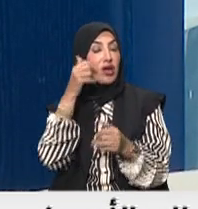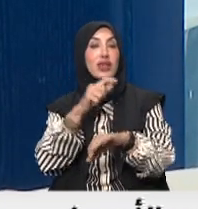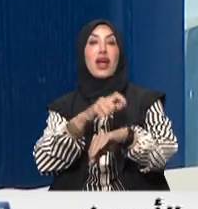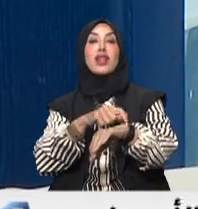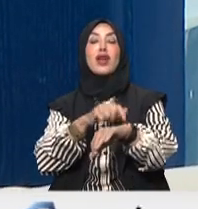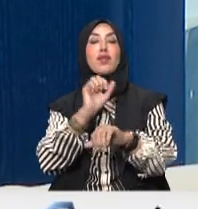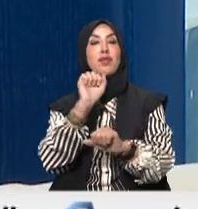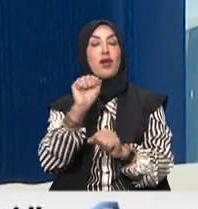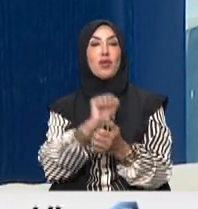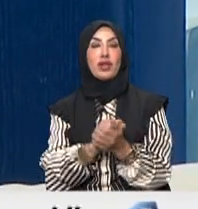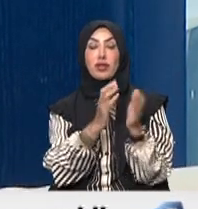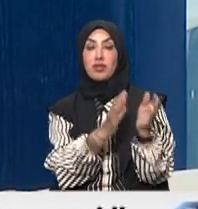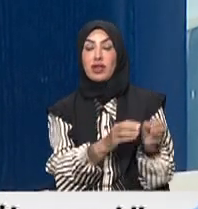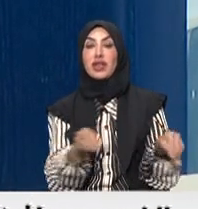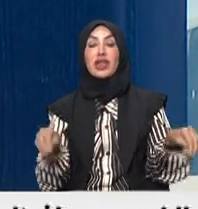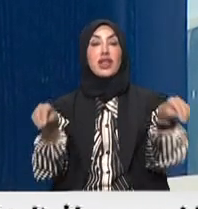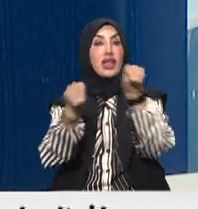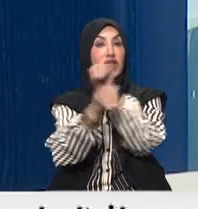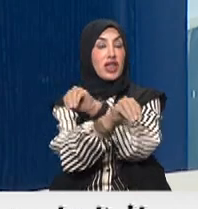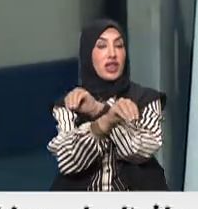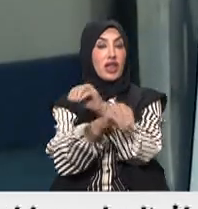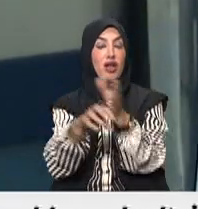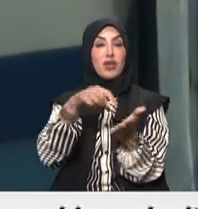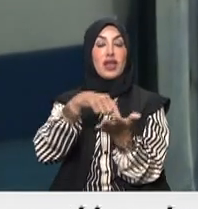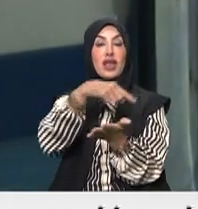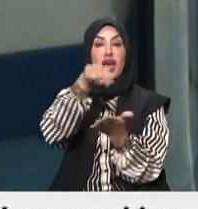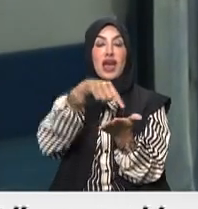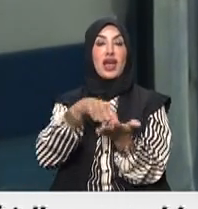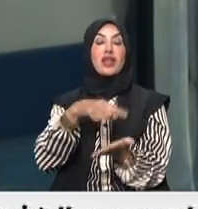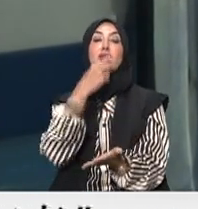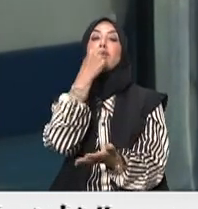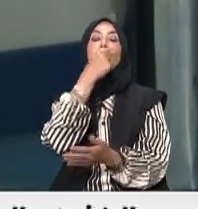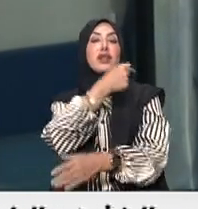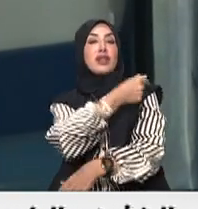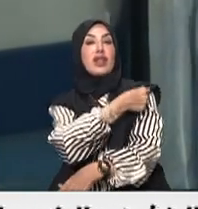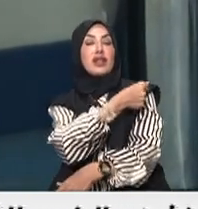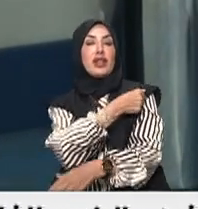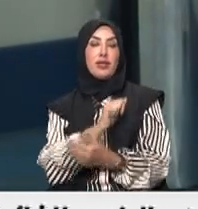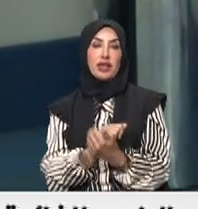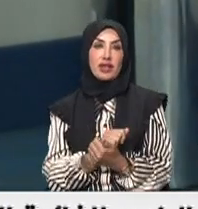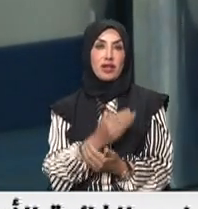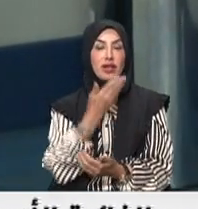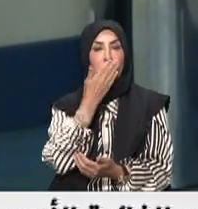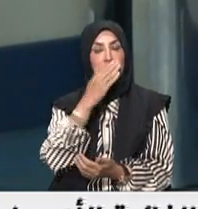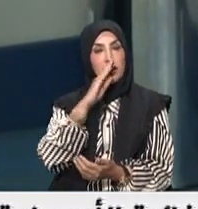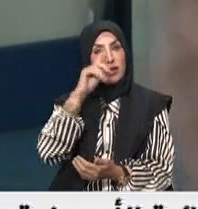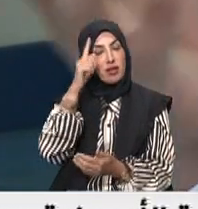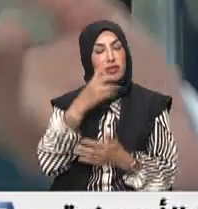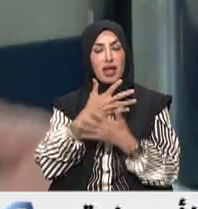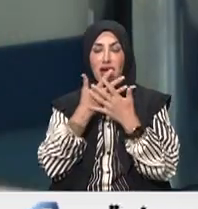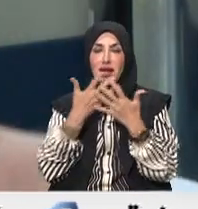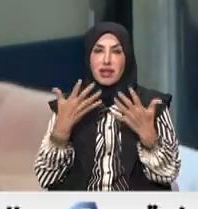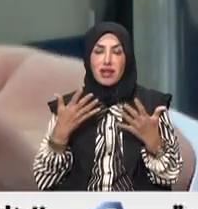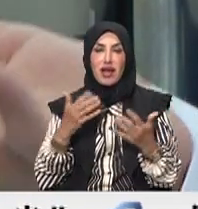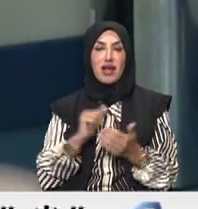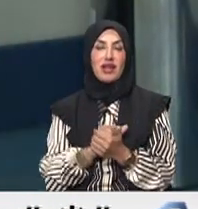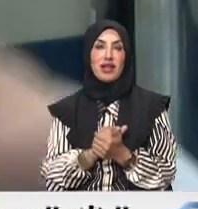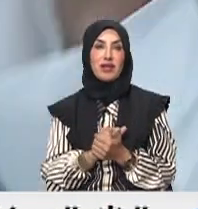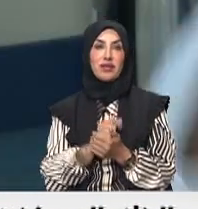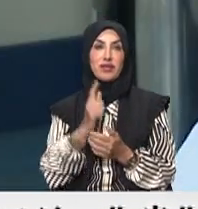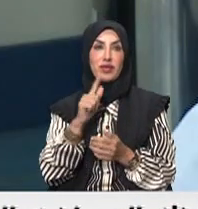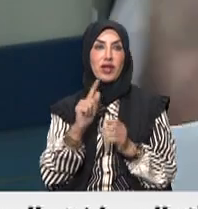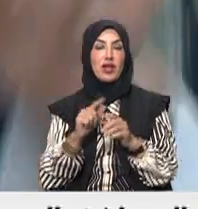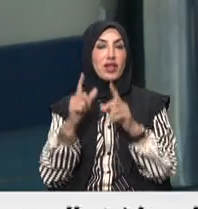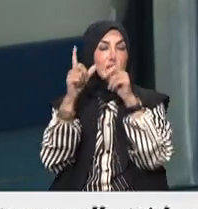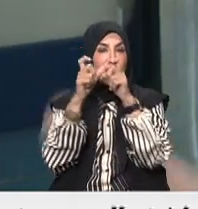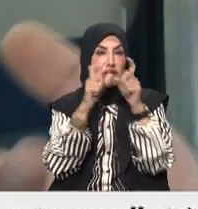الصحه المدرسيه عن طريق التطعيمات. تنظيم جميل الحمد لله، سهلوا علينا كل شيء، يعني بدل لا تصور